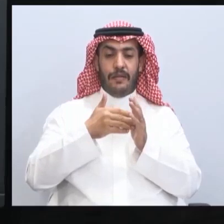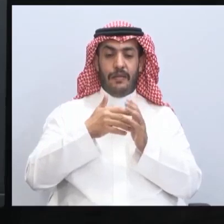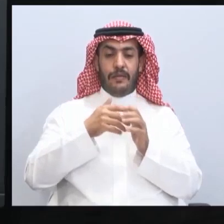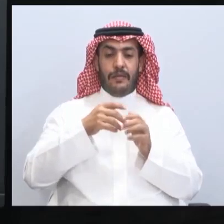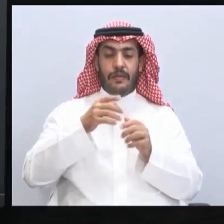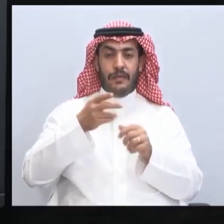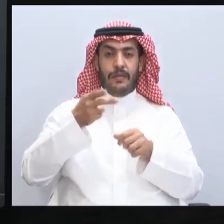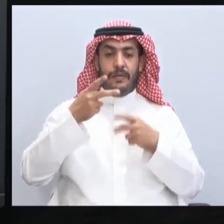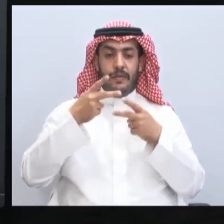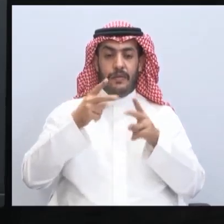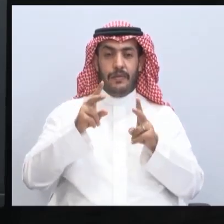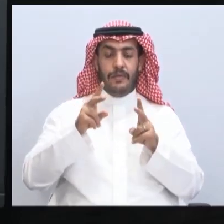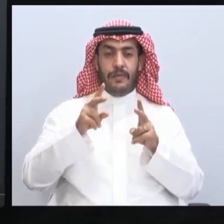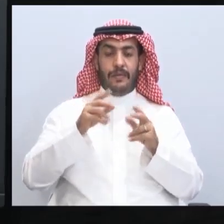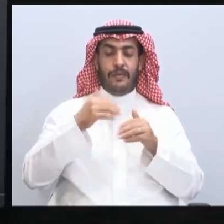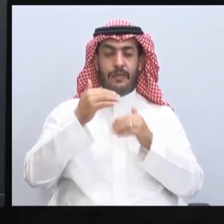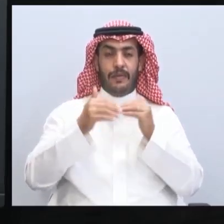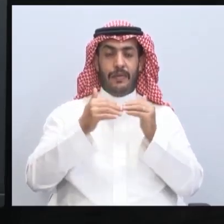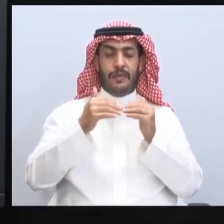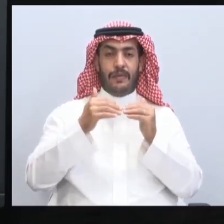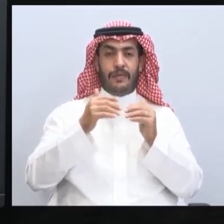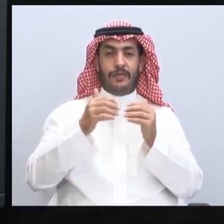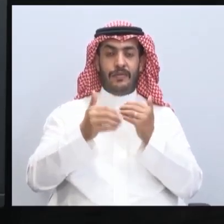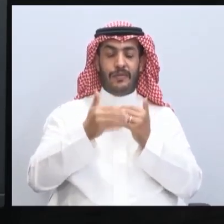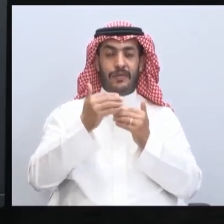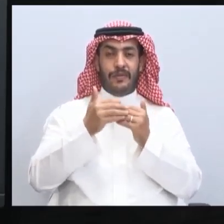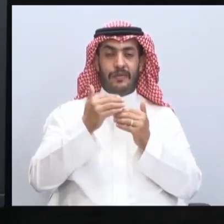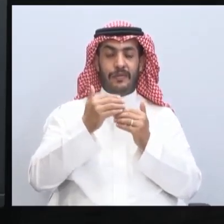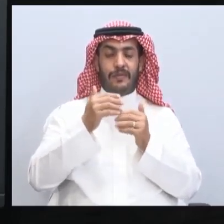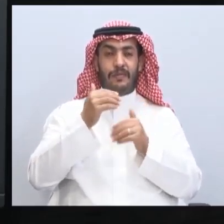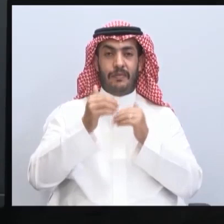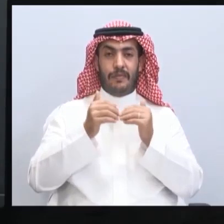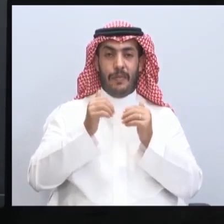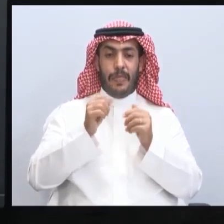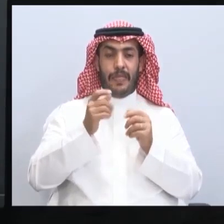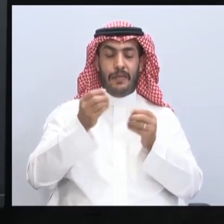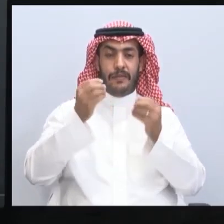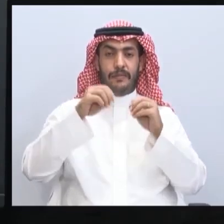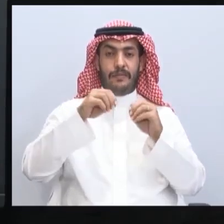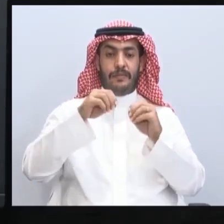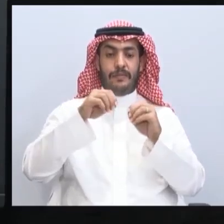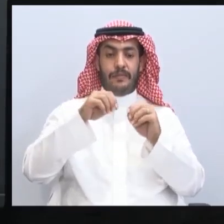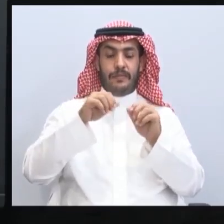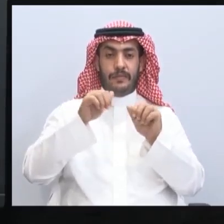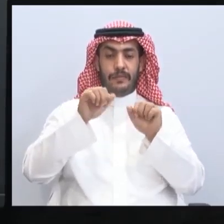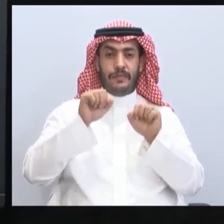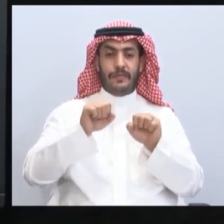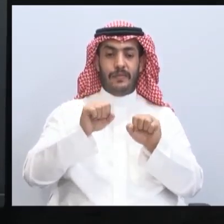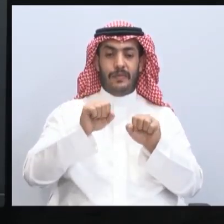هي بدايه لمرحله جديده مرحله من الازدهار والاستقرار